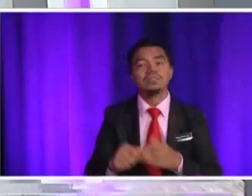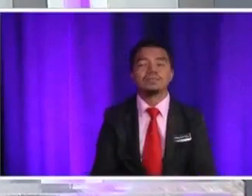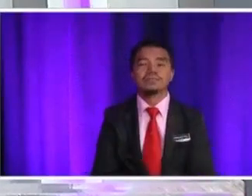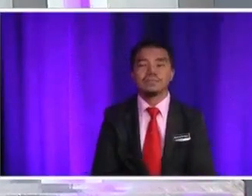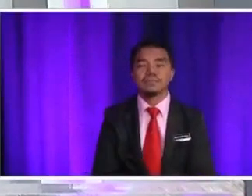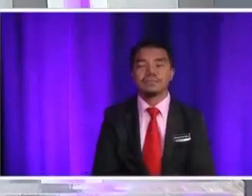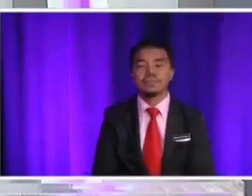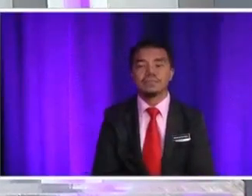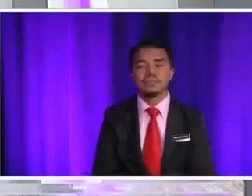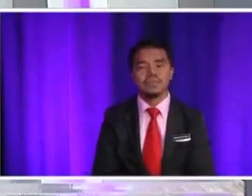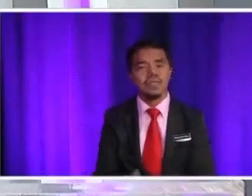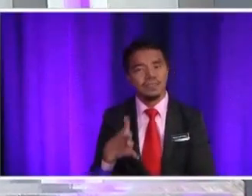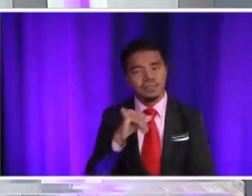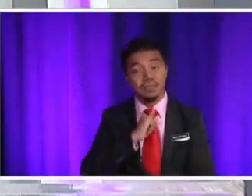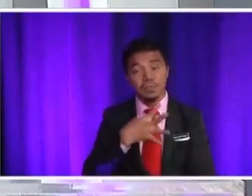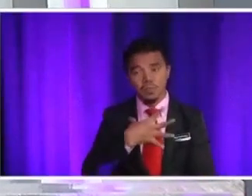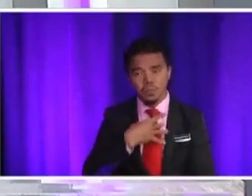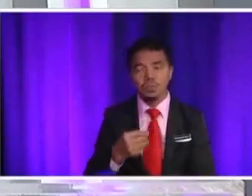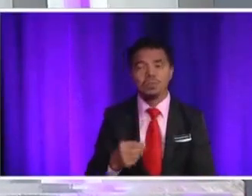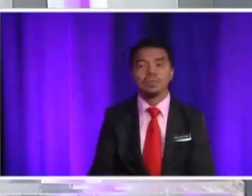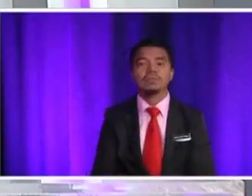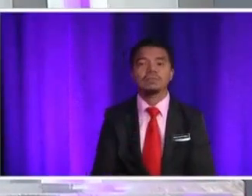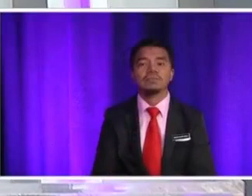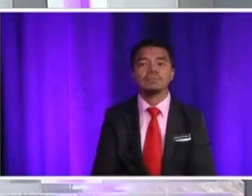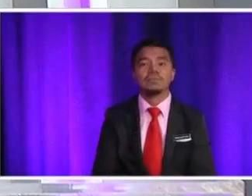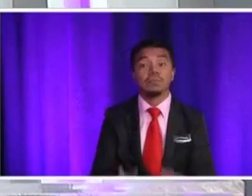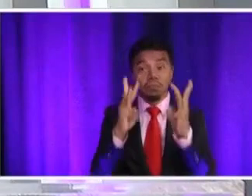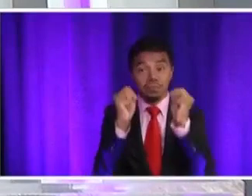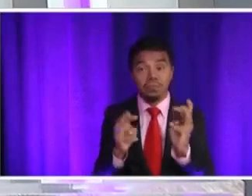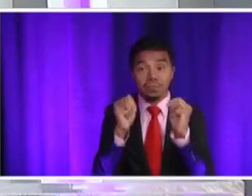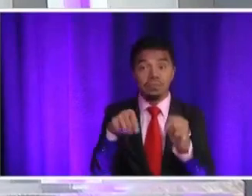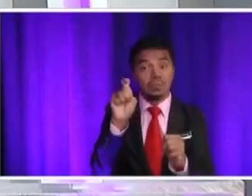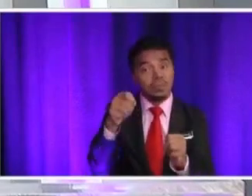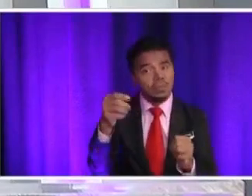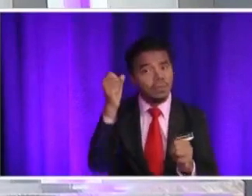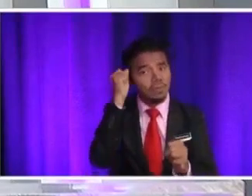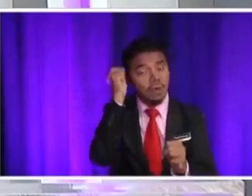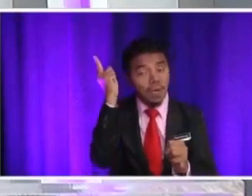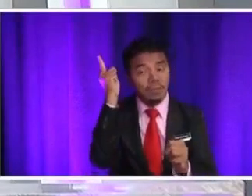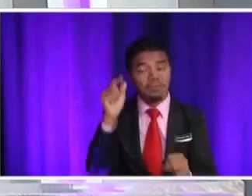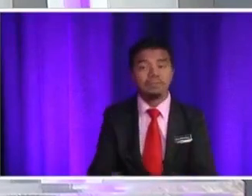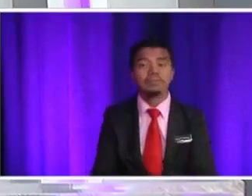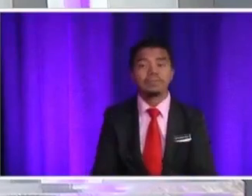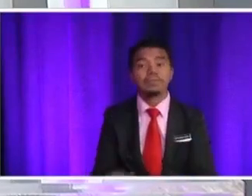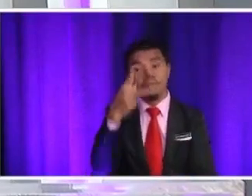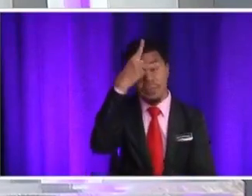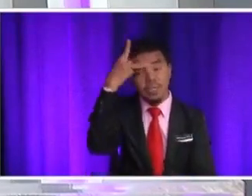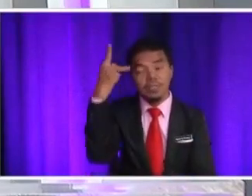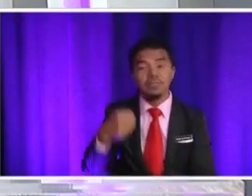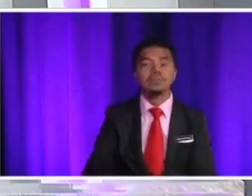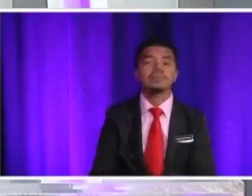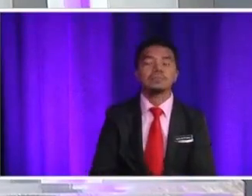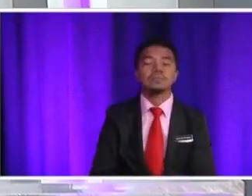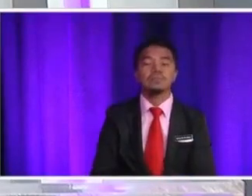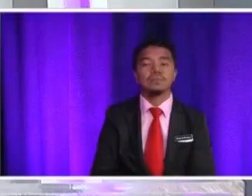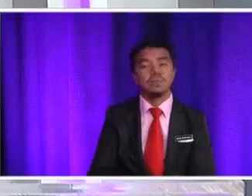di mana cikgu kata tadi murid-murid kena faham tajuk yang kita belajar pada hari ini dalam sains rumah tangga kerana semua orang boleh jadi